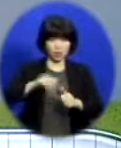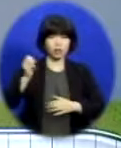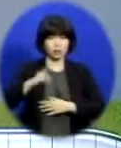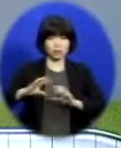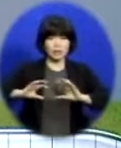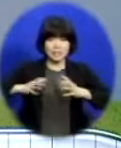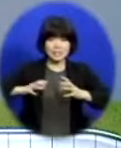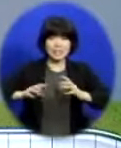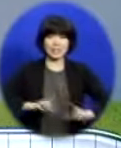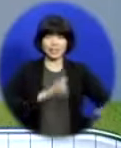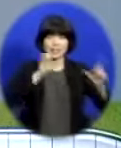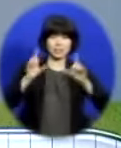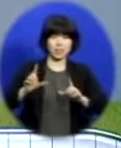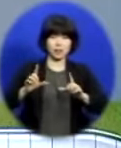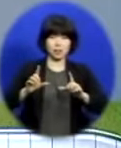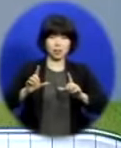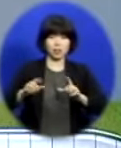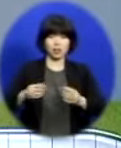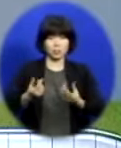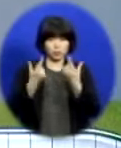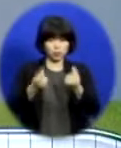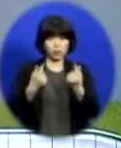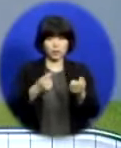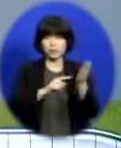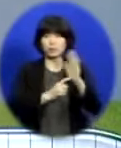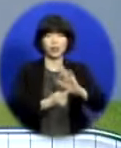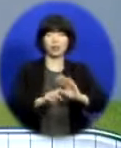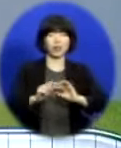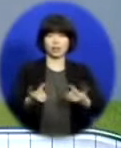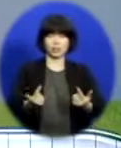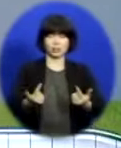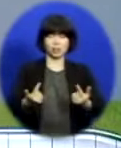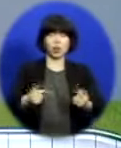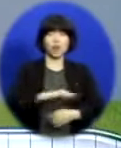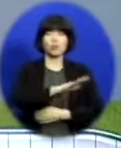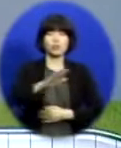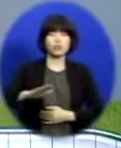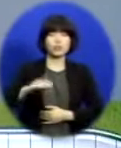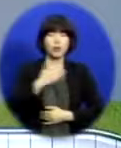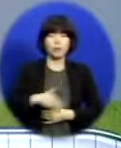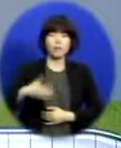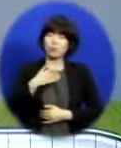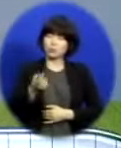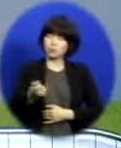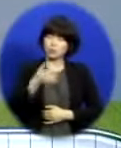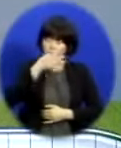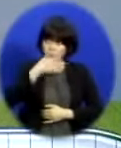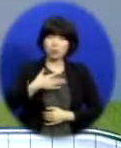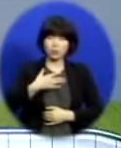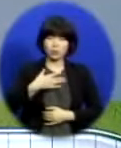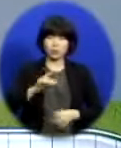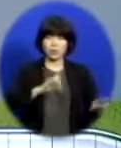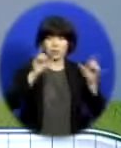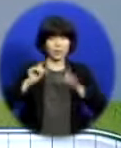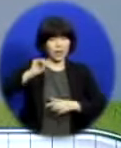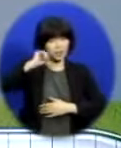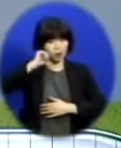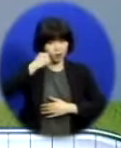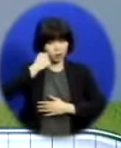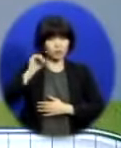삶속에 반응하는게 아닙니다 우리는 몸이 좀 힘들고 또 살기가